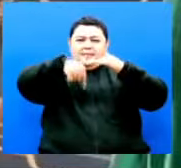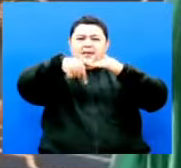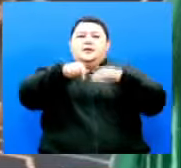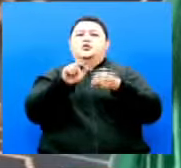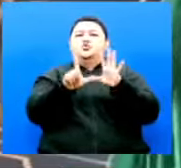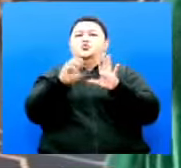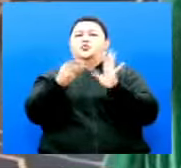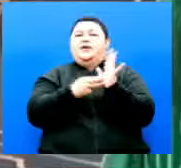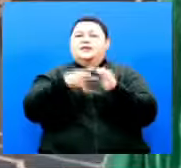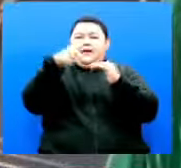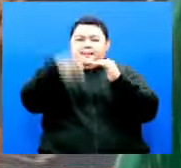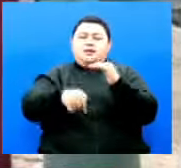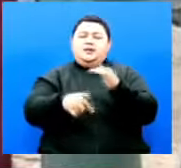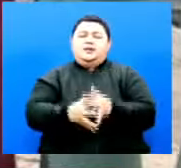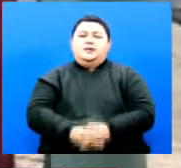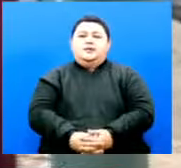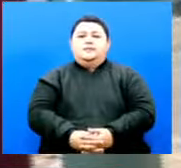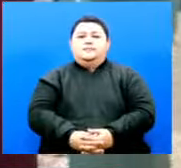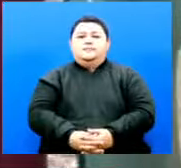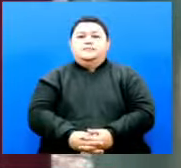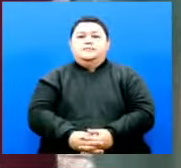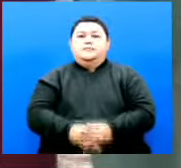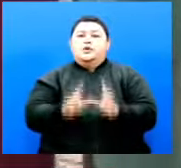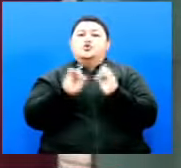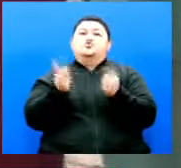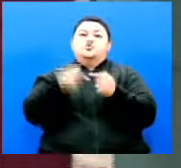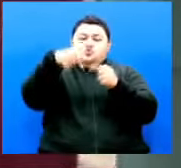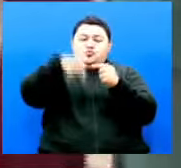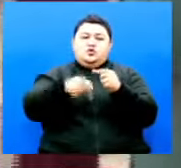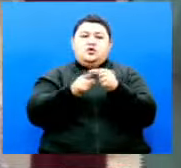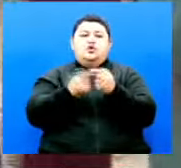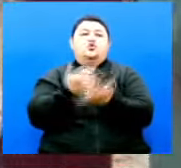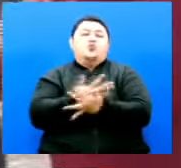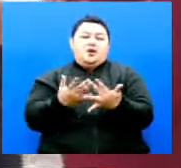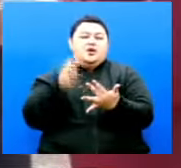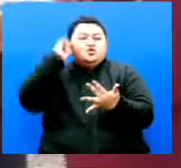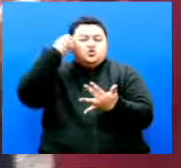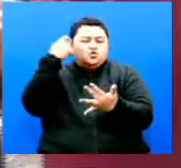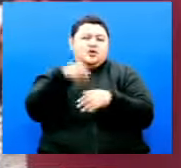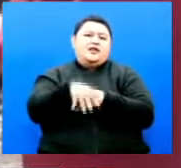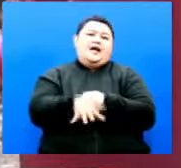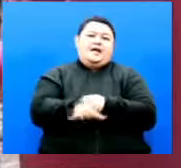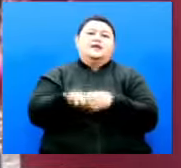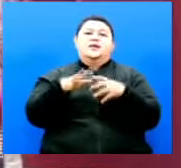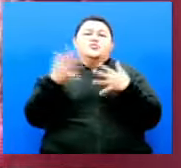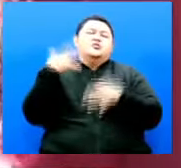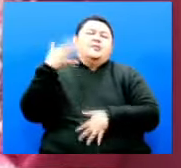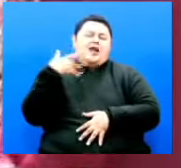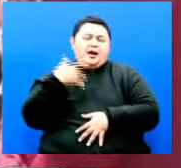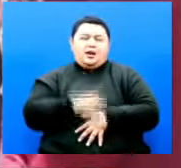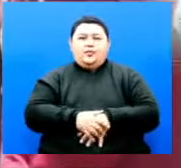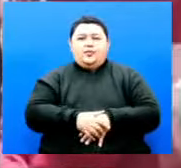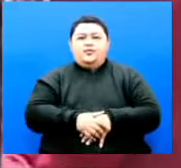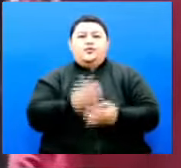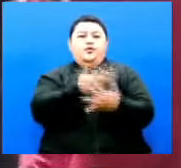meter. Sumur ini juga jadi solusi bagi warga sekitar asrama yang kesulitan air saat musim kemarau. Warga sekitar